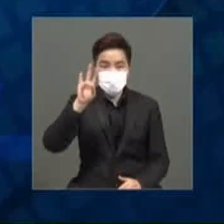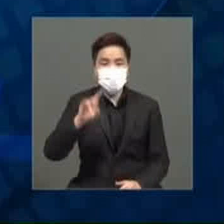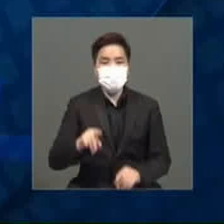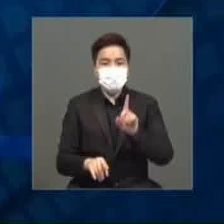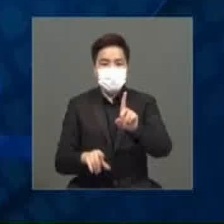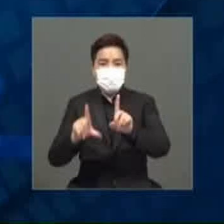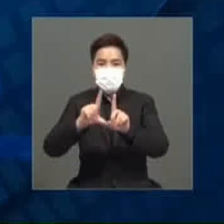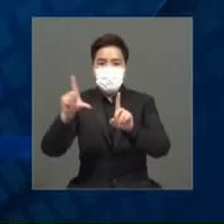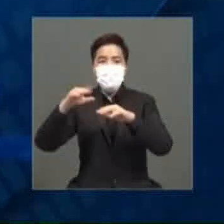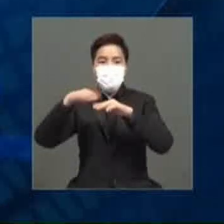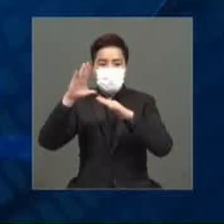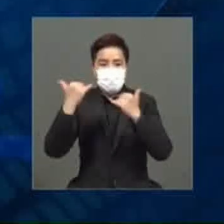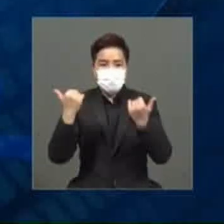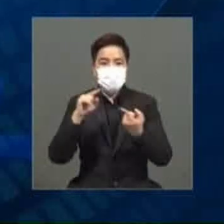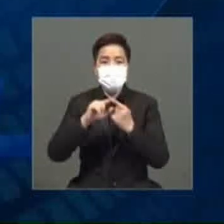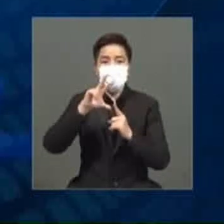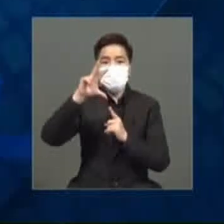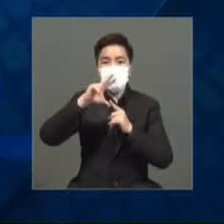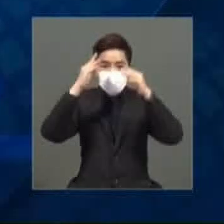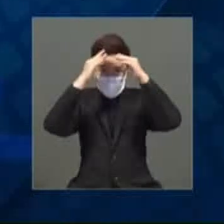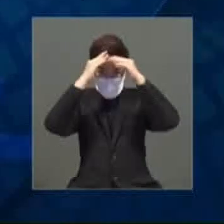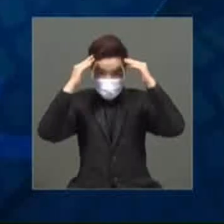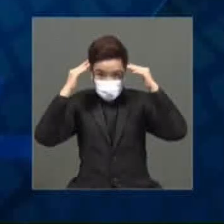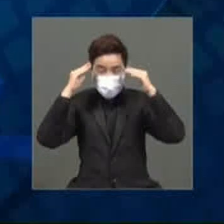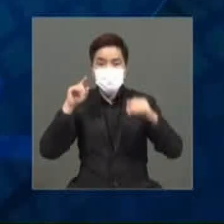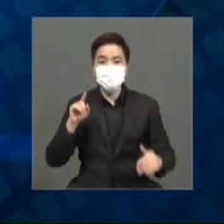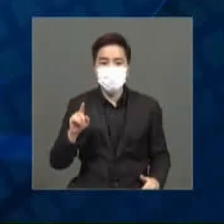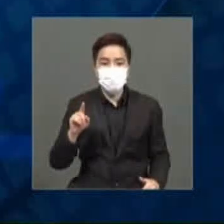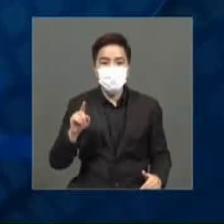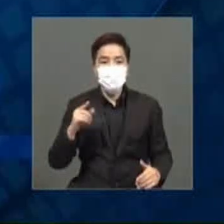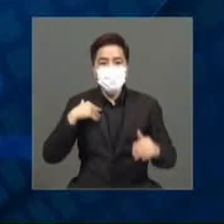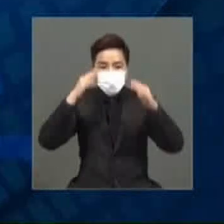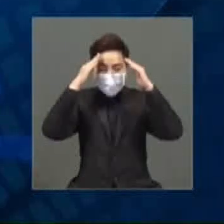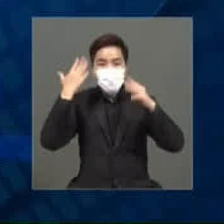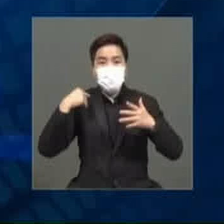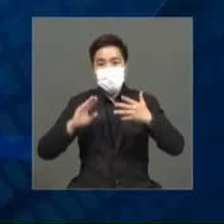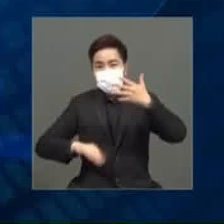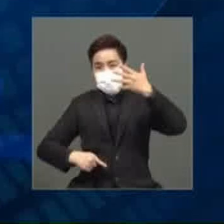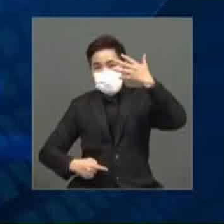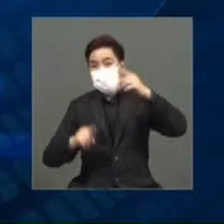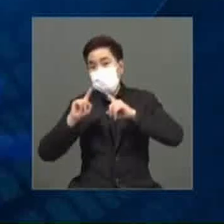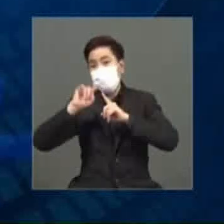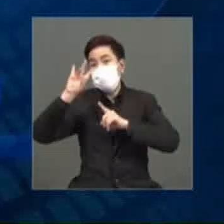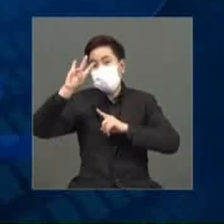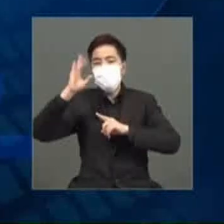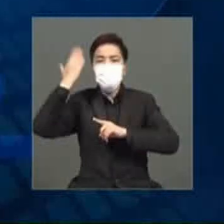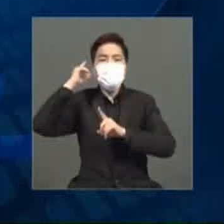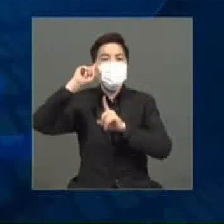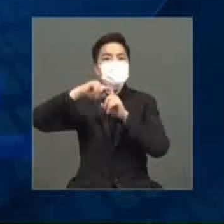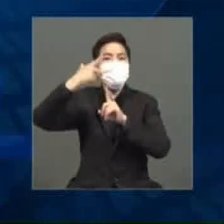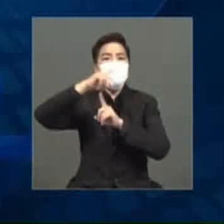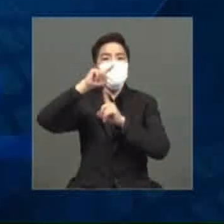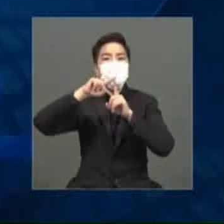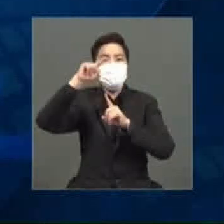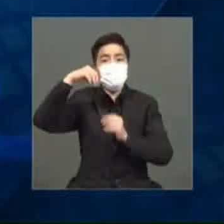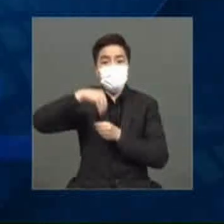อ นสปสช.อะไรที่ว่าเนี่ย ใช่ เข้าคิวนะไม่ใช่ว่ามาปุ๊บ เข้าปั๊บ บอกมาเลยไม่มี ใช่ เข้าคิวก่อนตาม